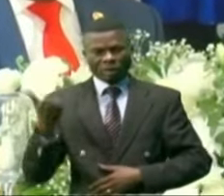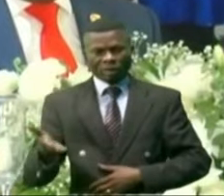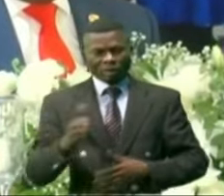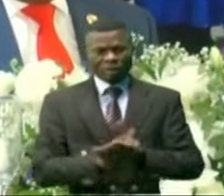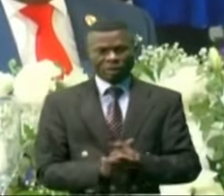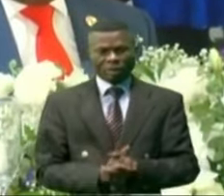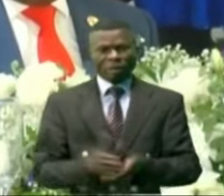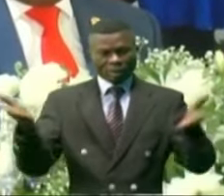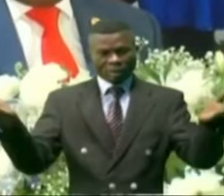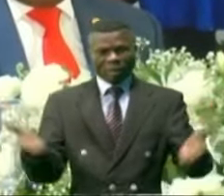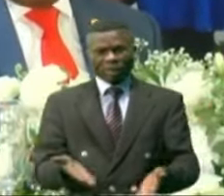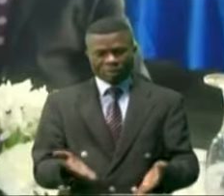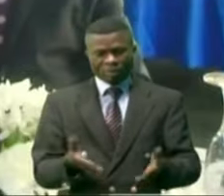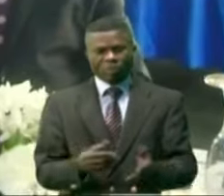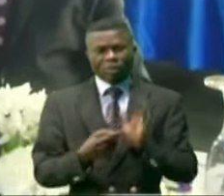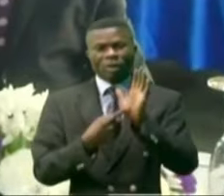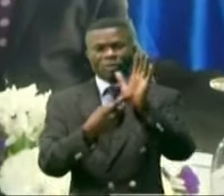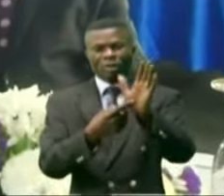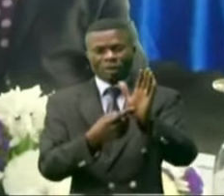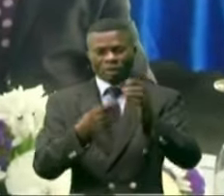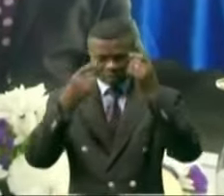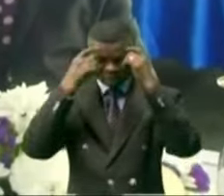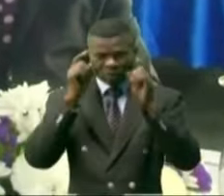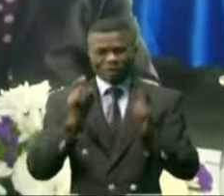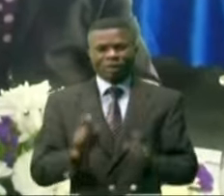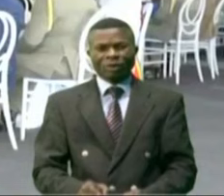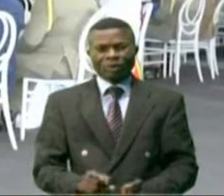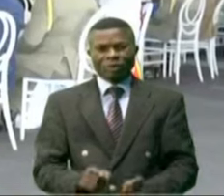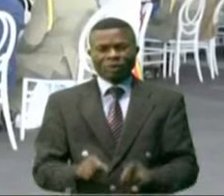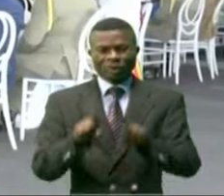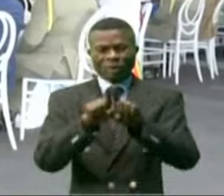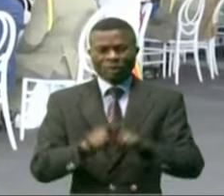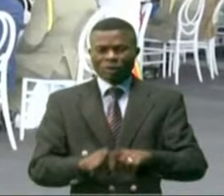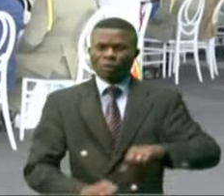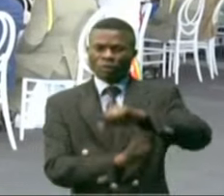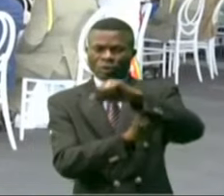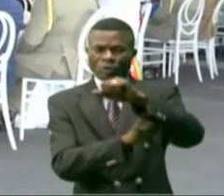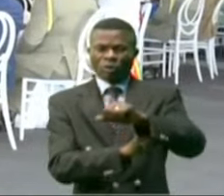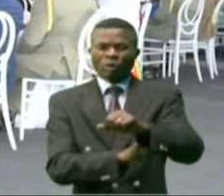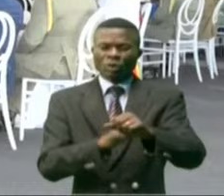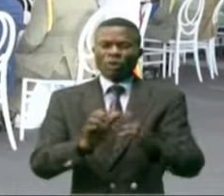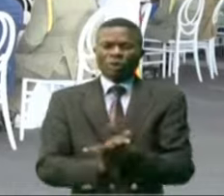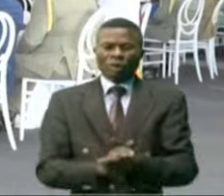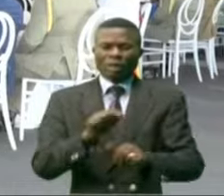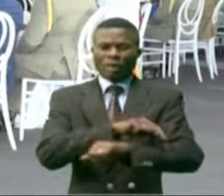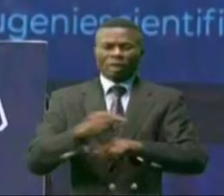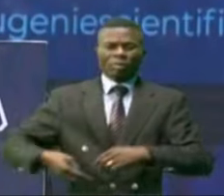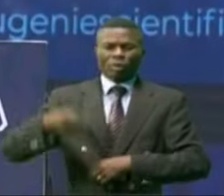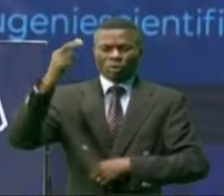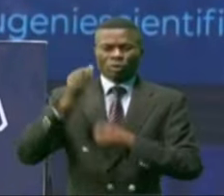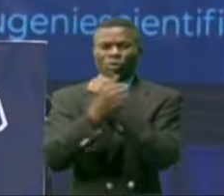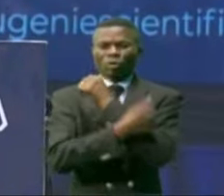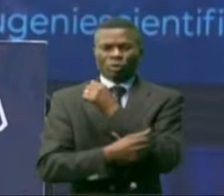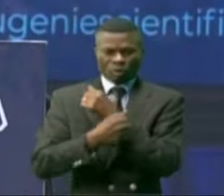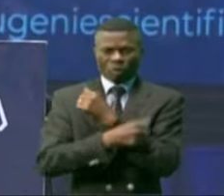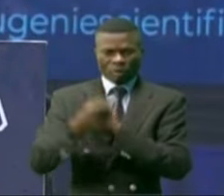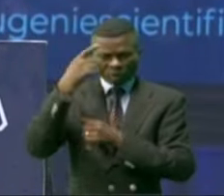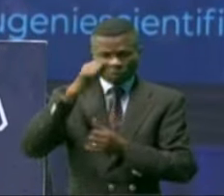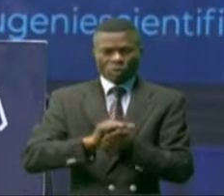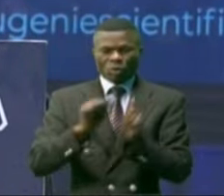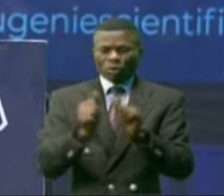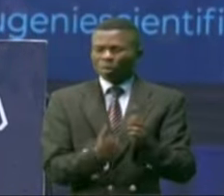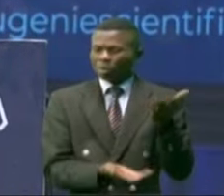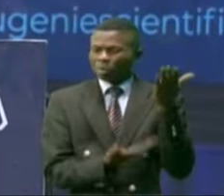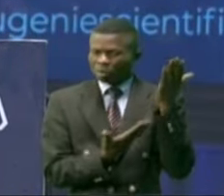Une présence qui traduit la détermination et le soutien de la plus haute institution du pays pour ce secteur